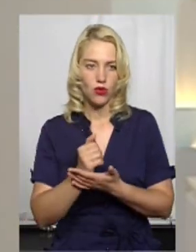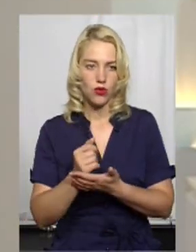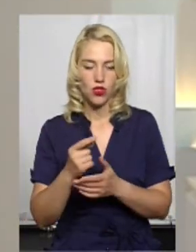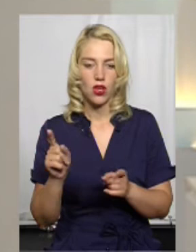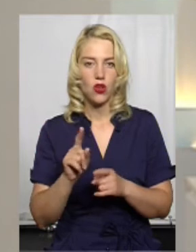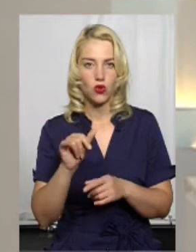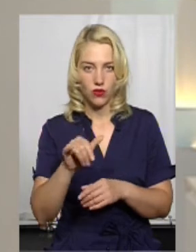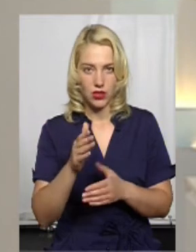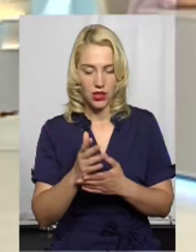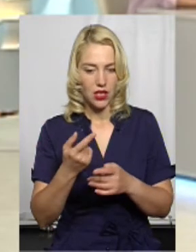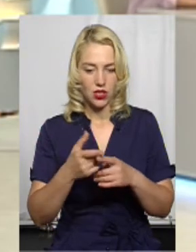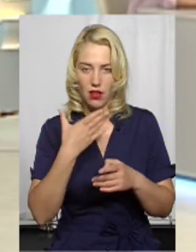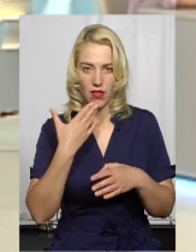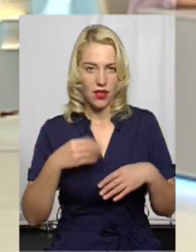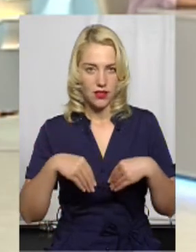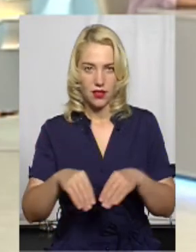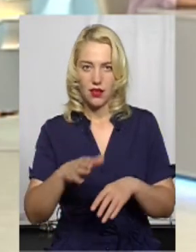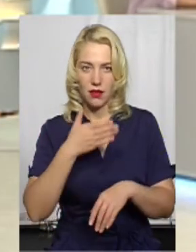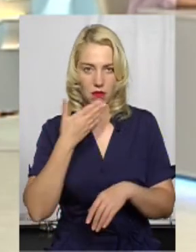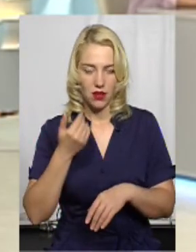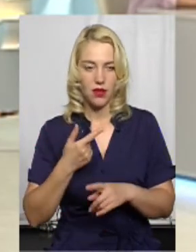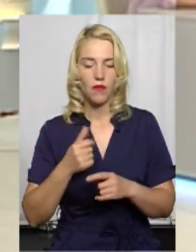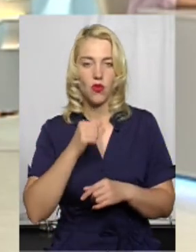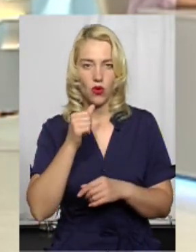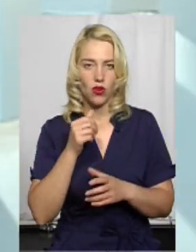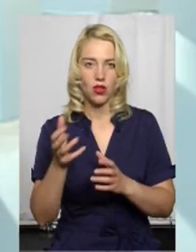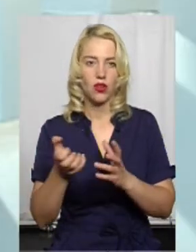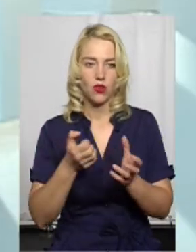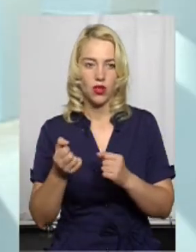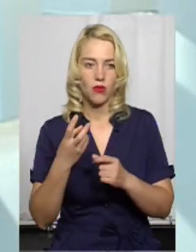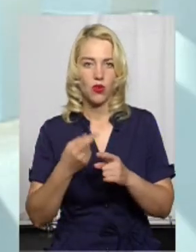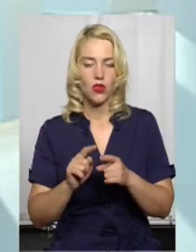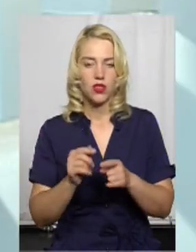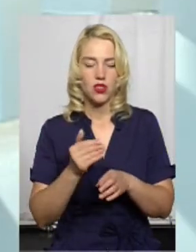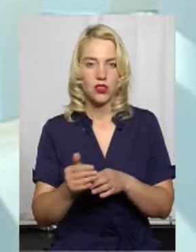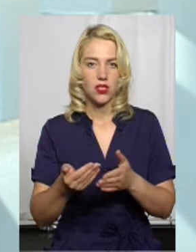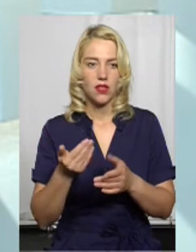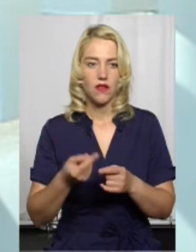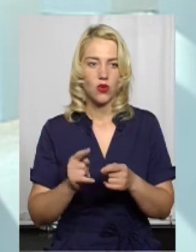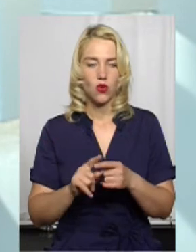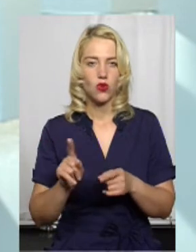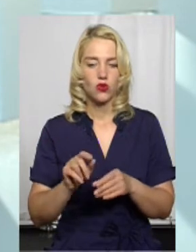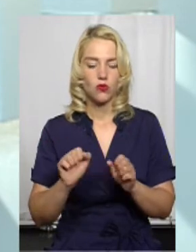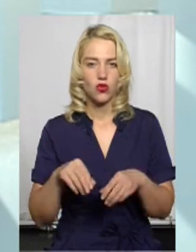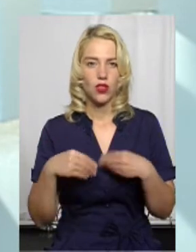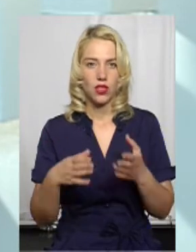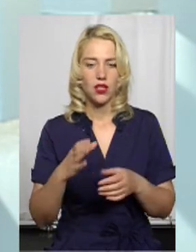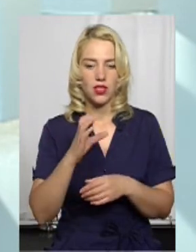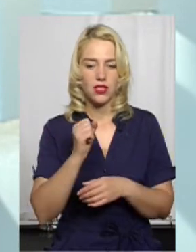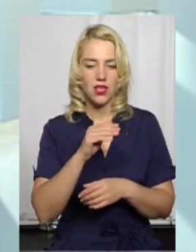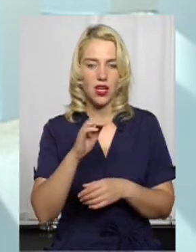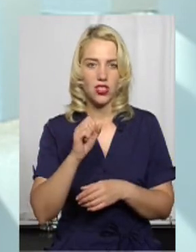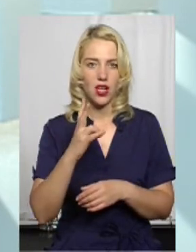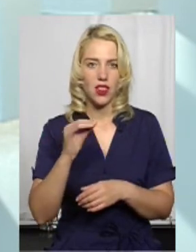не закладений, як для плодоношення? Горіхи отримуємо, але це, так скажемо, частина від того, що може дати саджанці. Тому що основну силу